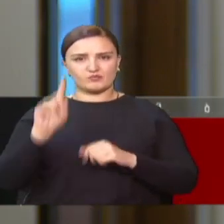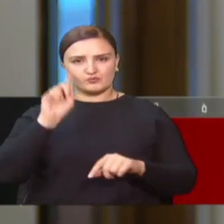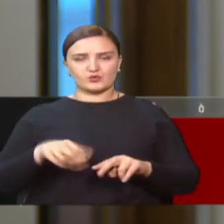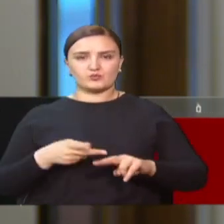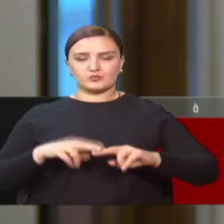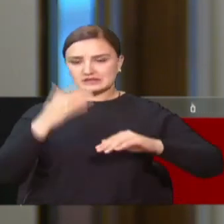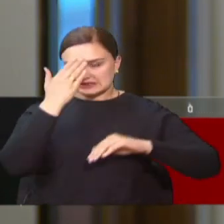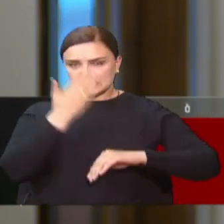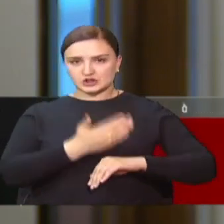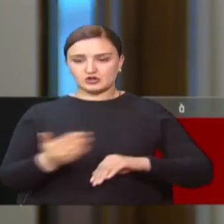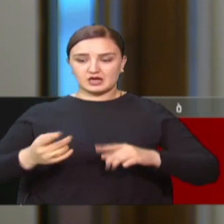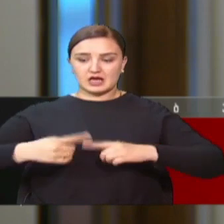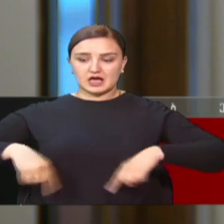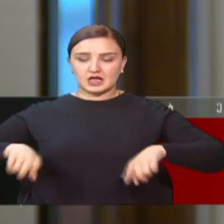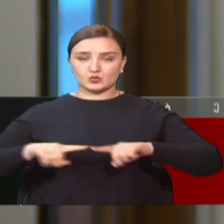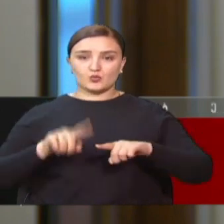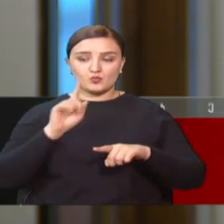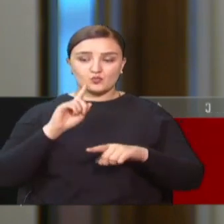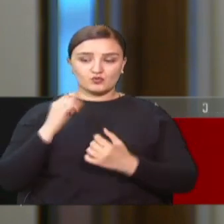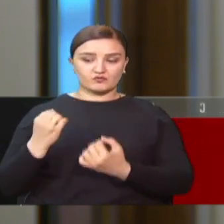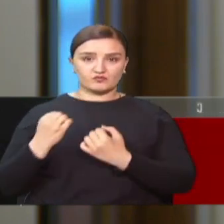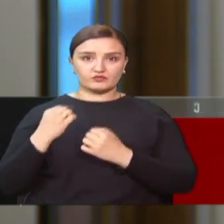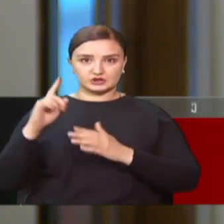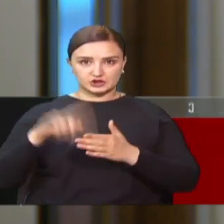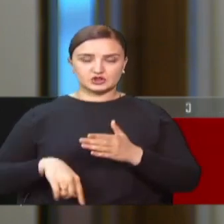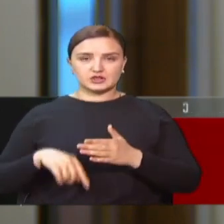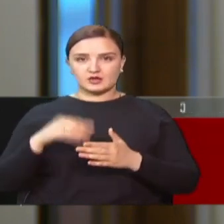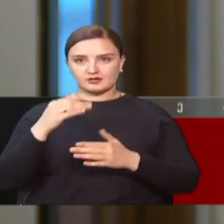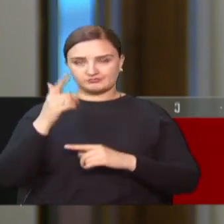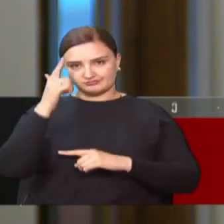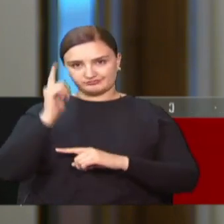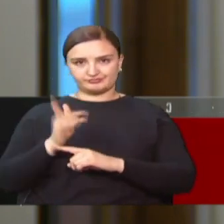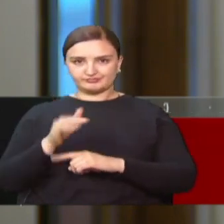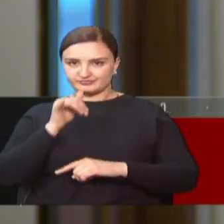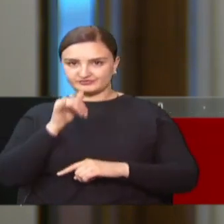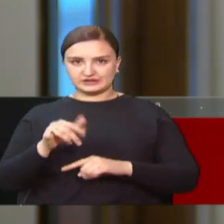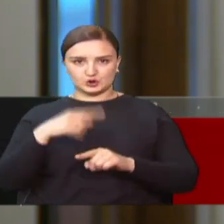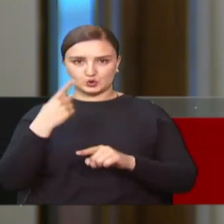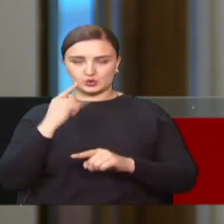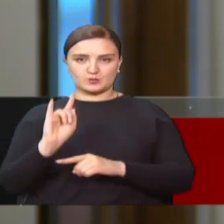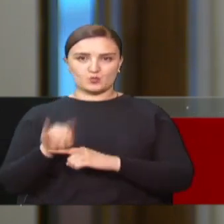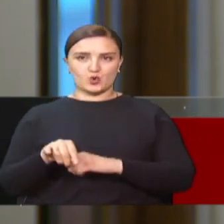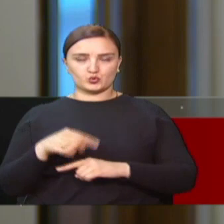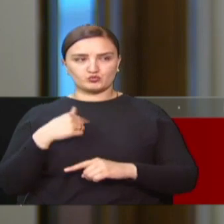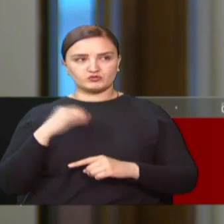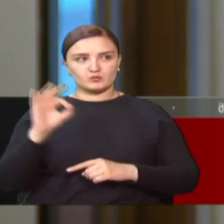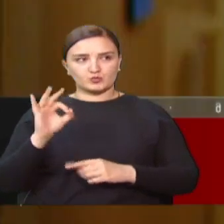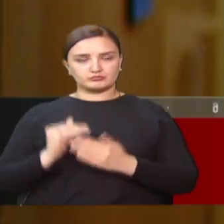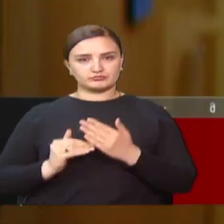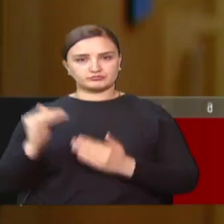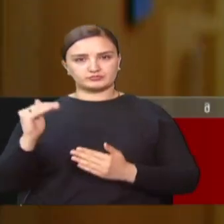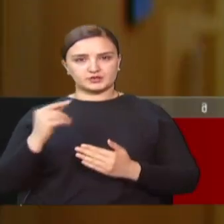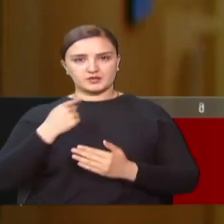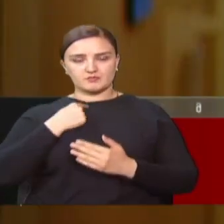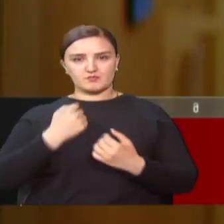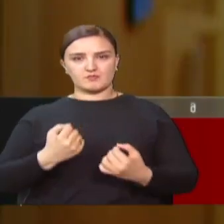sazoga doebis imnați, romel sat džerki de ușcera mati, vermuat cu ebdata verit odarom, isini italian magali rating, itarge blobe.